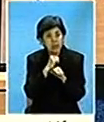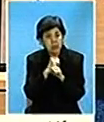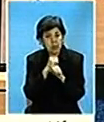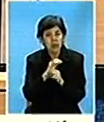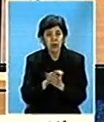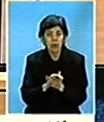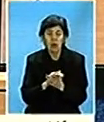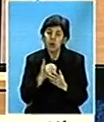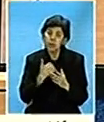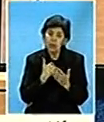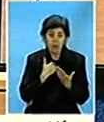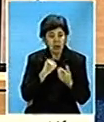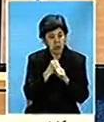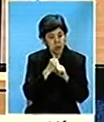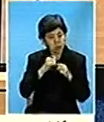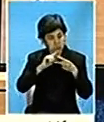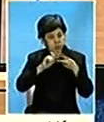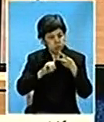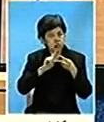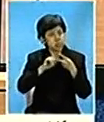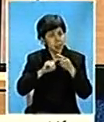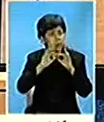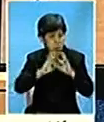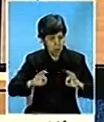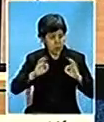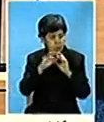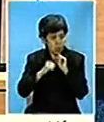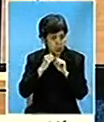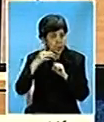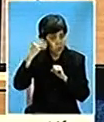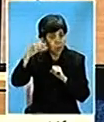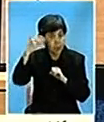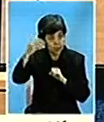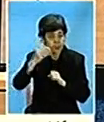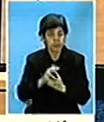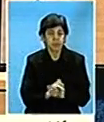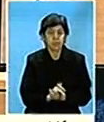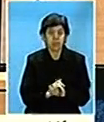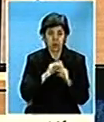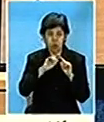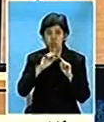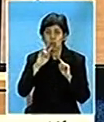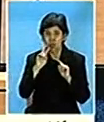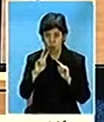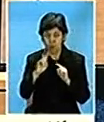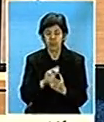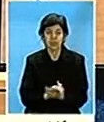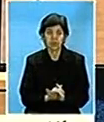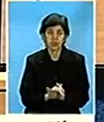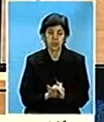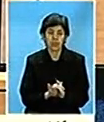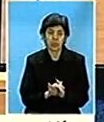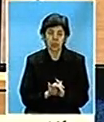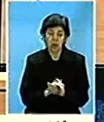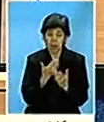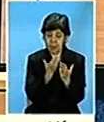การตั้งงบประมาณใน2ส่วนนี้ด้วยในปีต่อๆไปประการที่2โดยภาพรวม